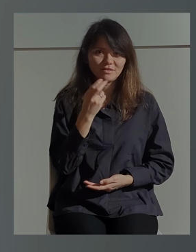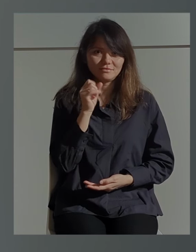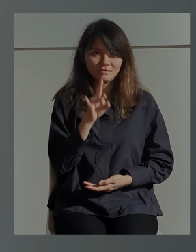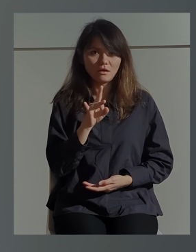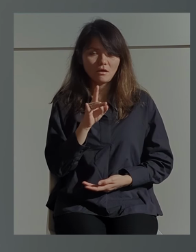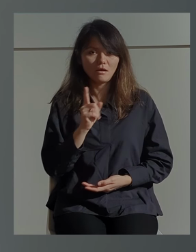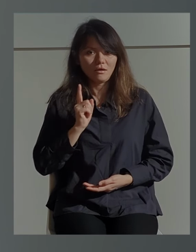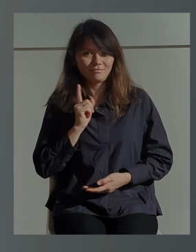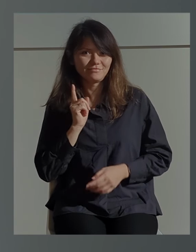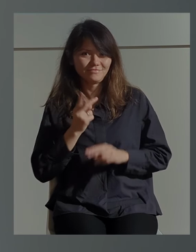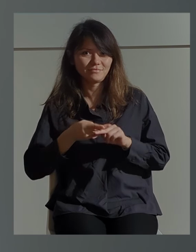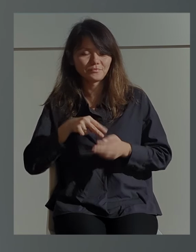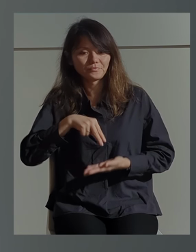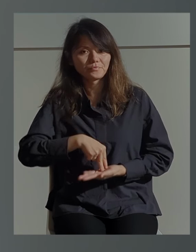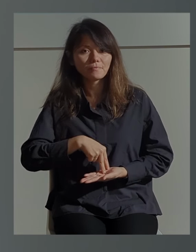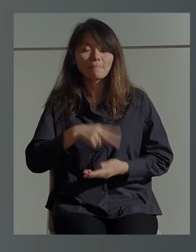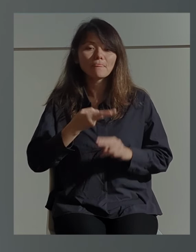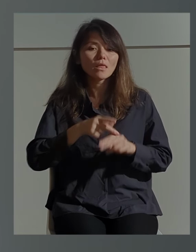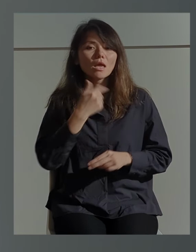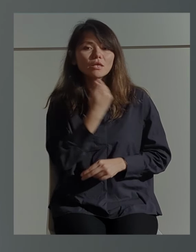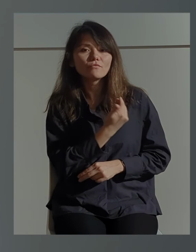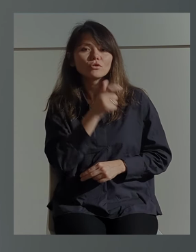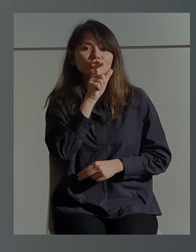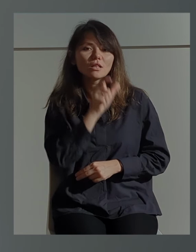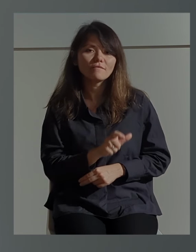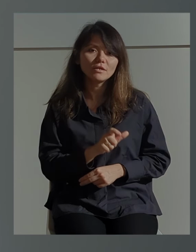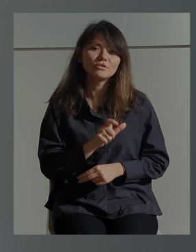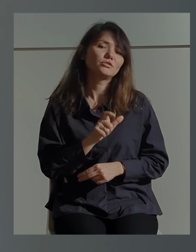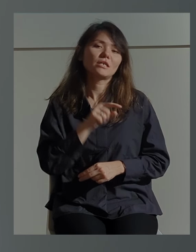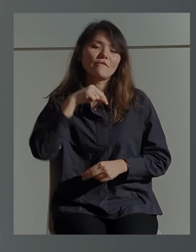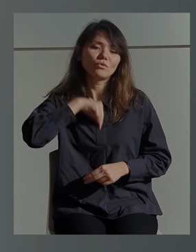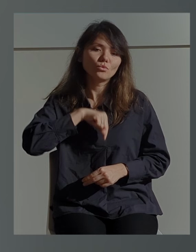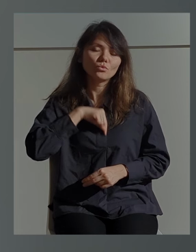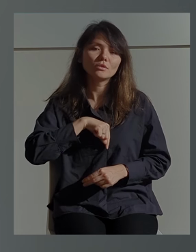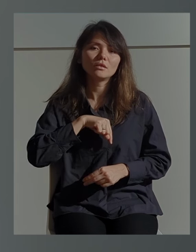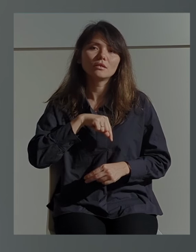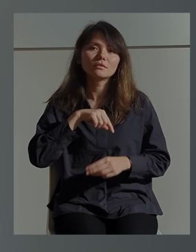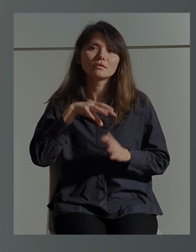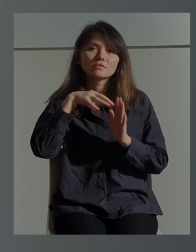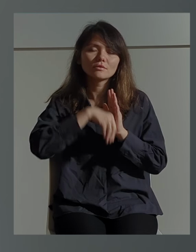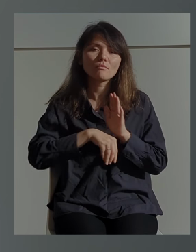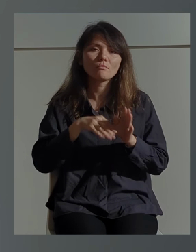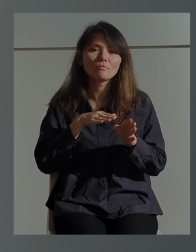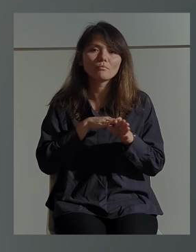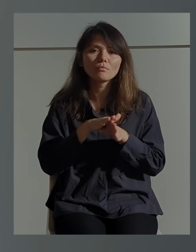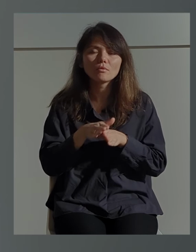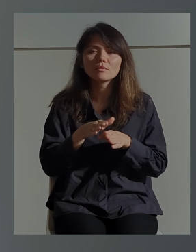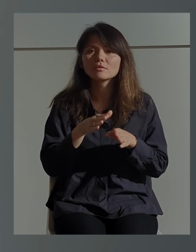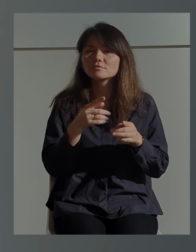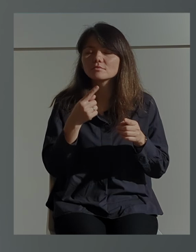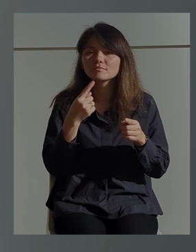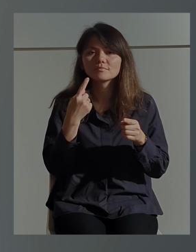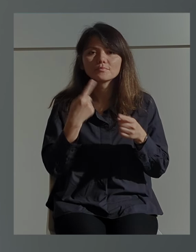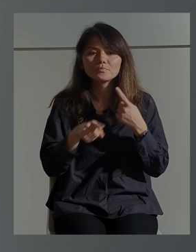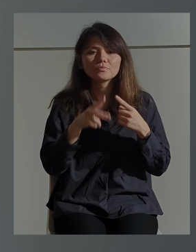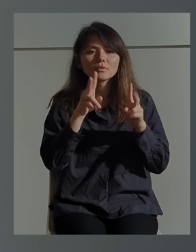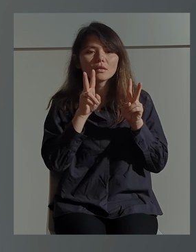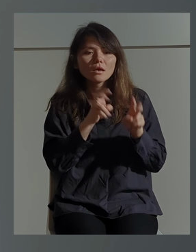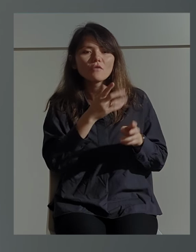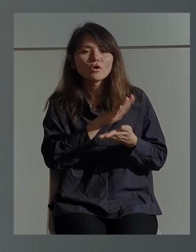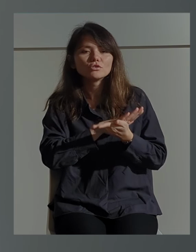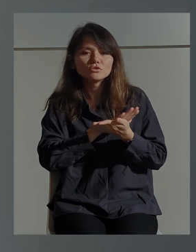такая его человеческая фун его человеческая какая-то внутреннее содержание здесь полностью элиминировать остаётся чисто